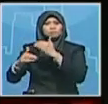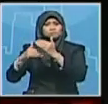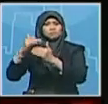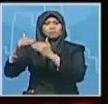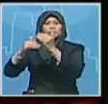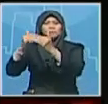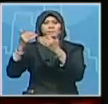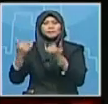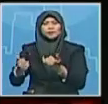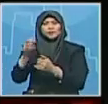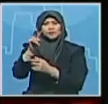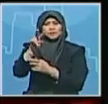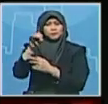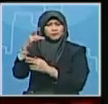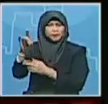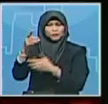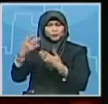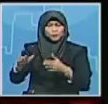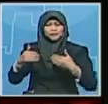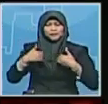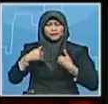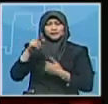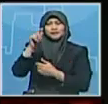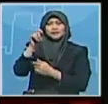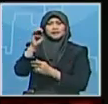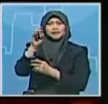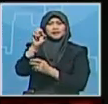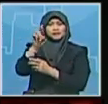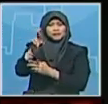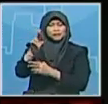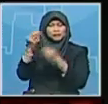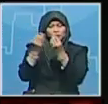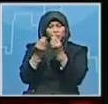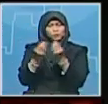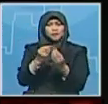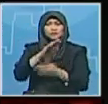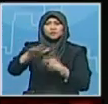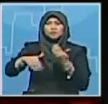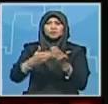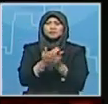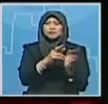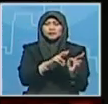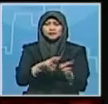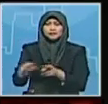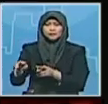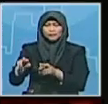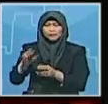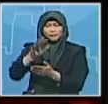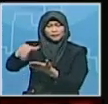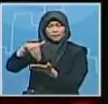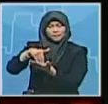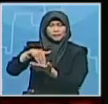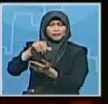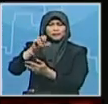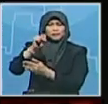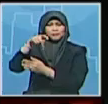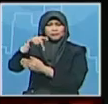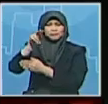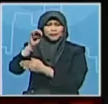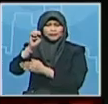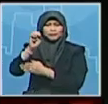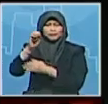manfaat 2018, ada yang telah pun ditenderkan. Dan keseluruhan perancangan termasuk Central Spine WCE dalam konteks Menanjung